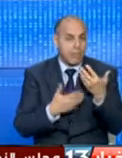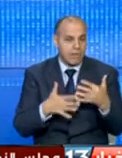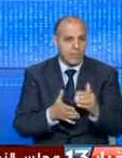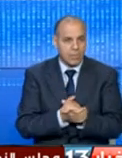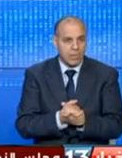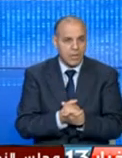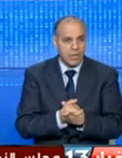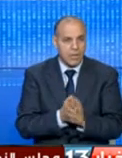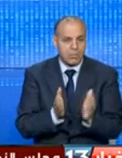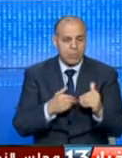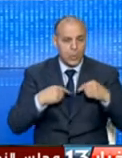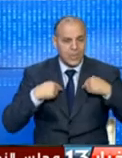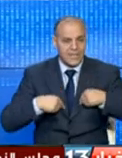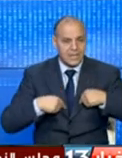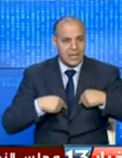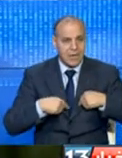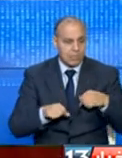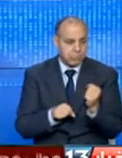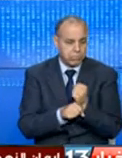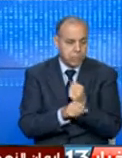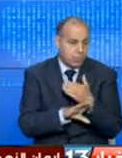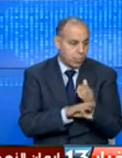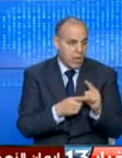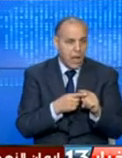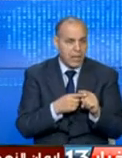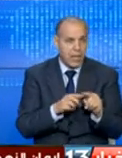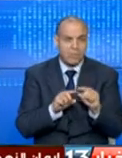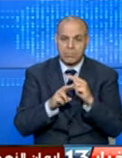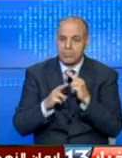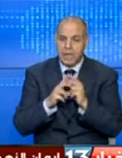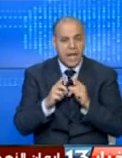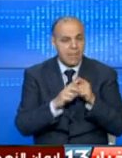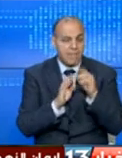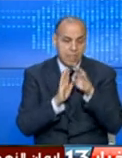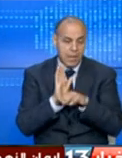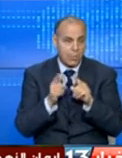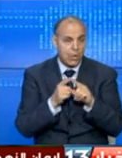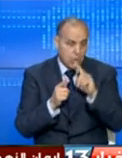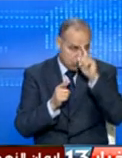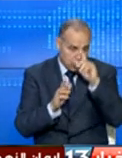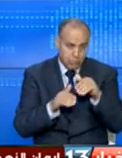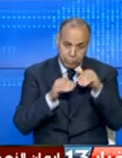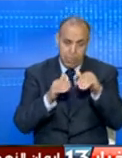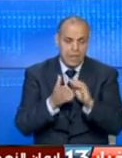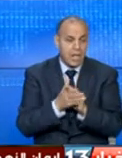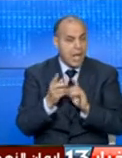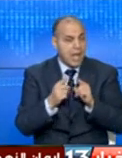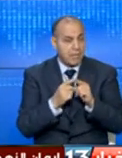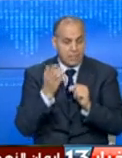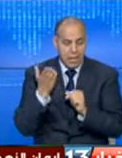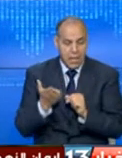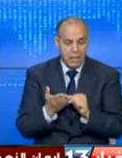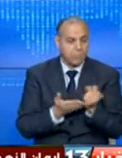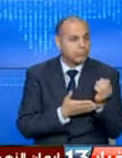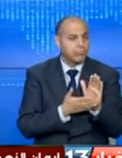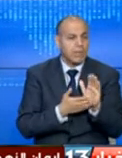احنا كجزء من حكومة عمل وإنجاز رسمنا هدف استراتيجي إن شاء الله باش نعملوا عليه. الهدف هذا